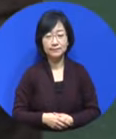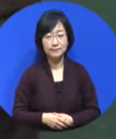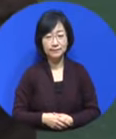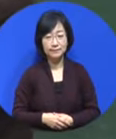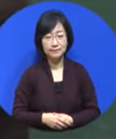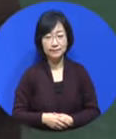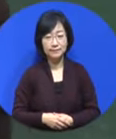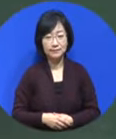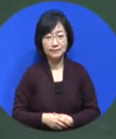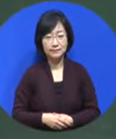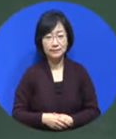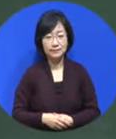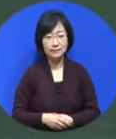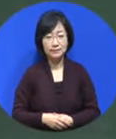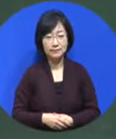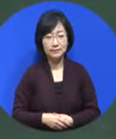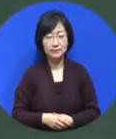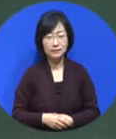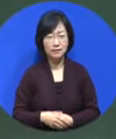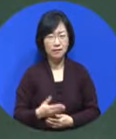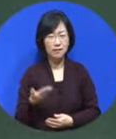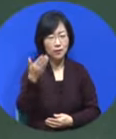많아집니다는 람